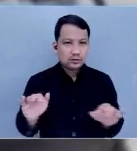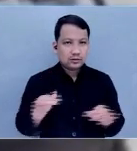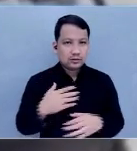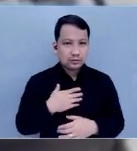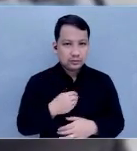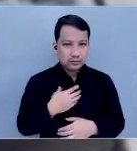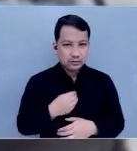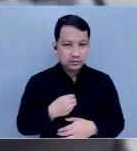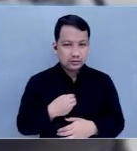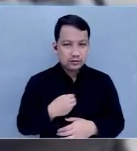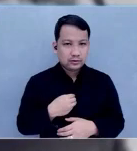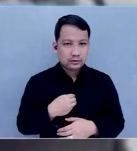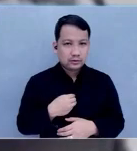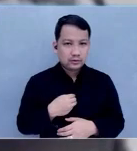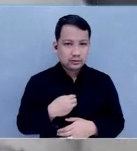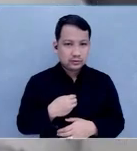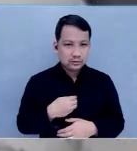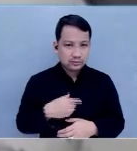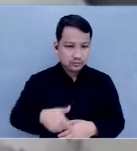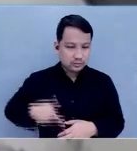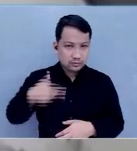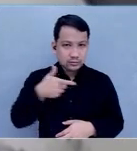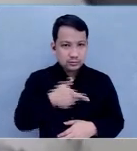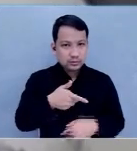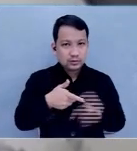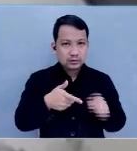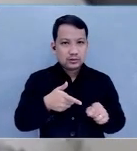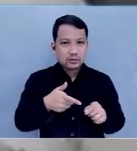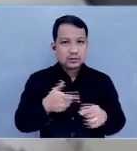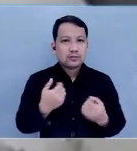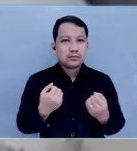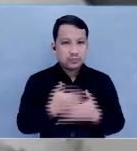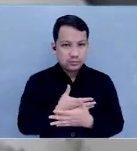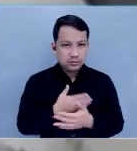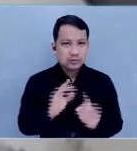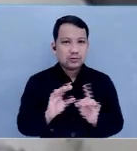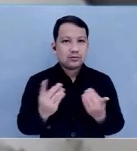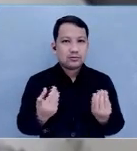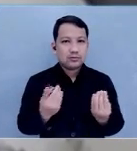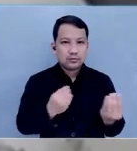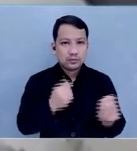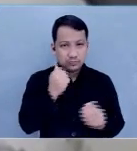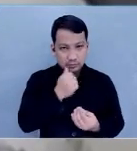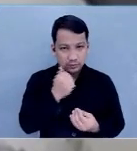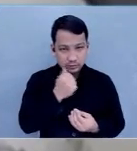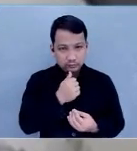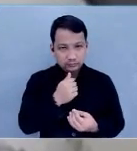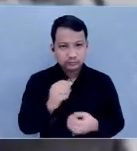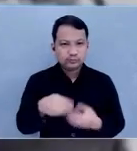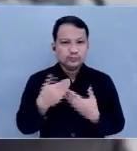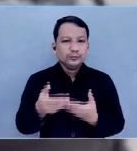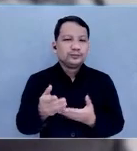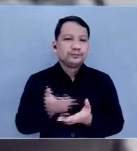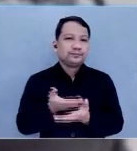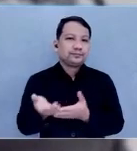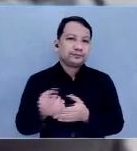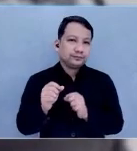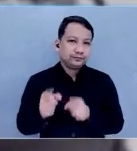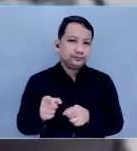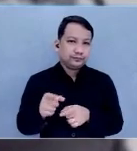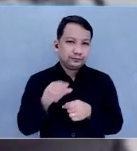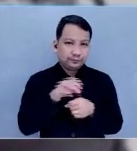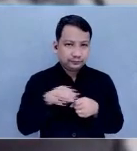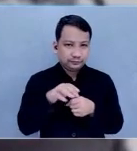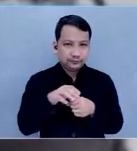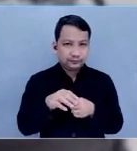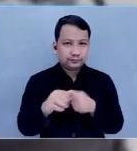suspect at tinutukan ng baril ang kahera. Sa takot, walang nagawa ang babae kundi ibigay ang kita ng coffee shop. Matapos